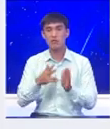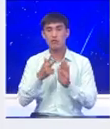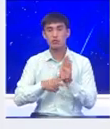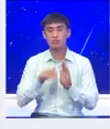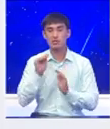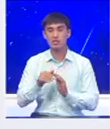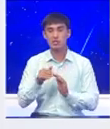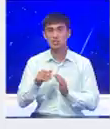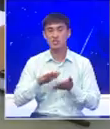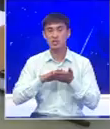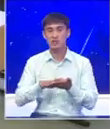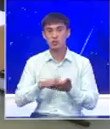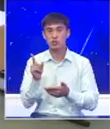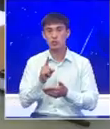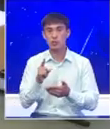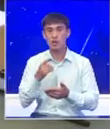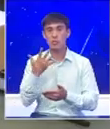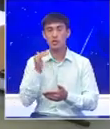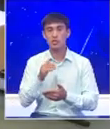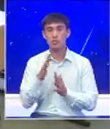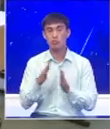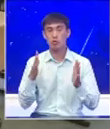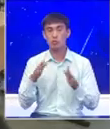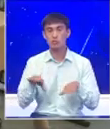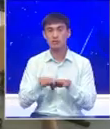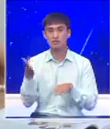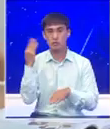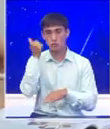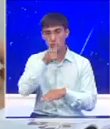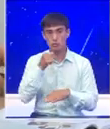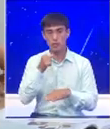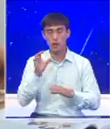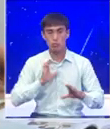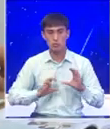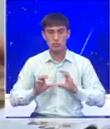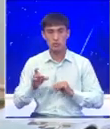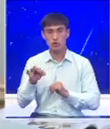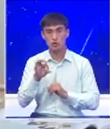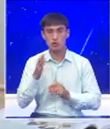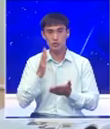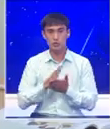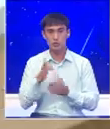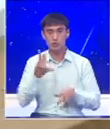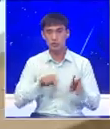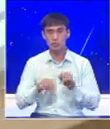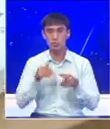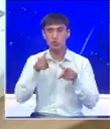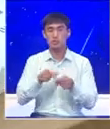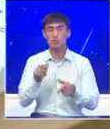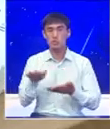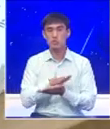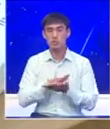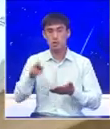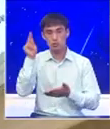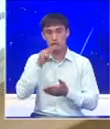80 тысяч заявок, что на 5 тысяч больше по сравнению с прошлым годом. У абитуриентов края ЖТСУ есть еще один шанс поступить на бесплатное